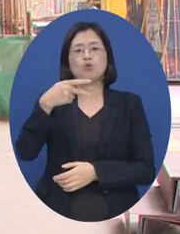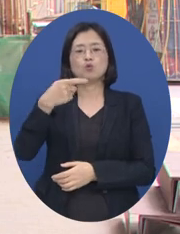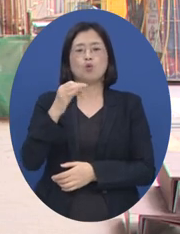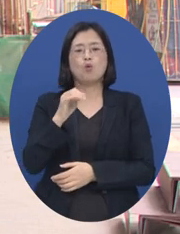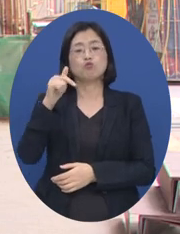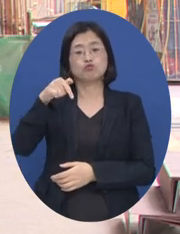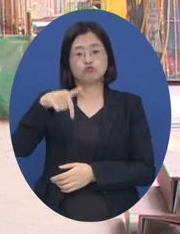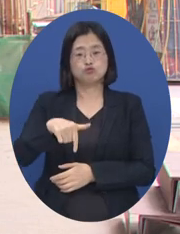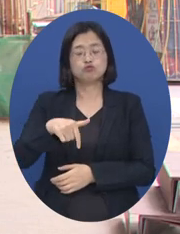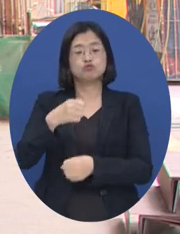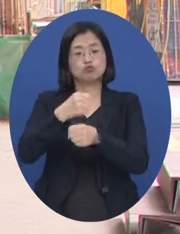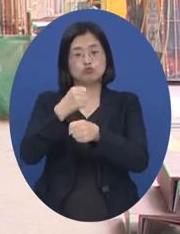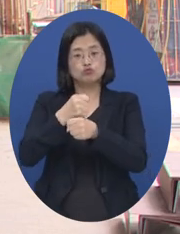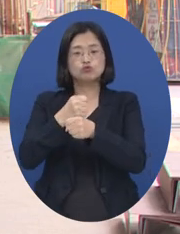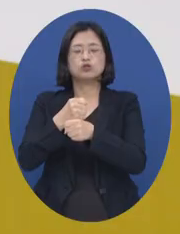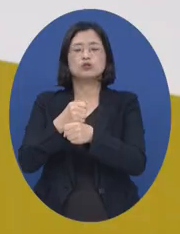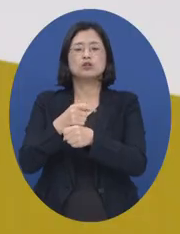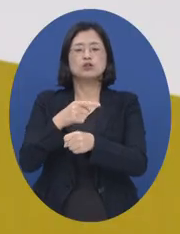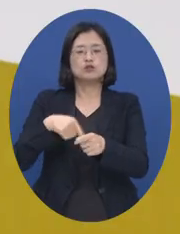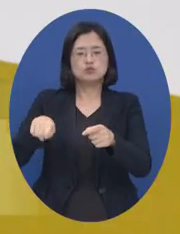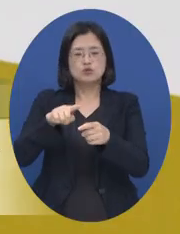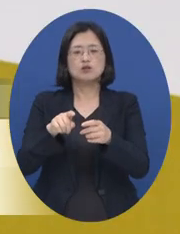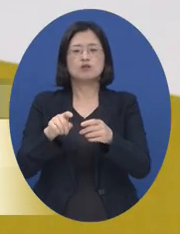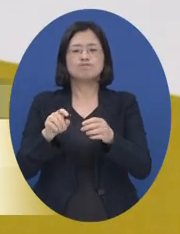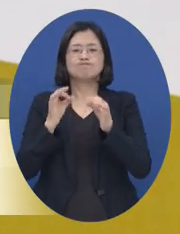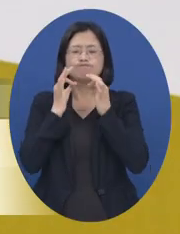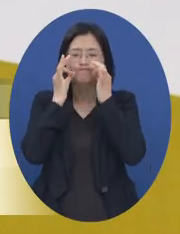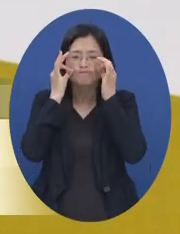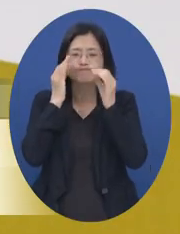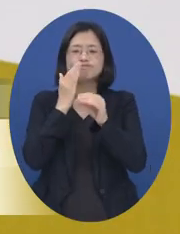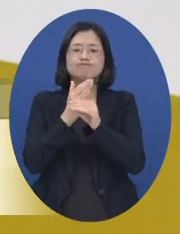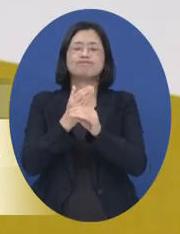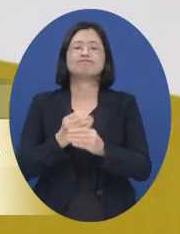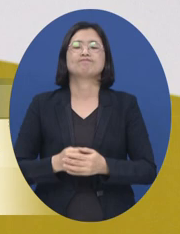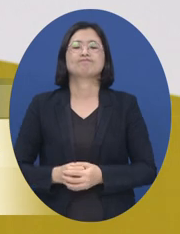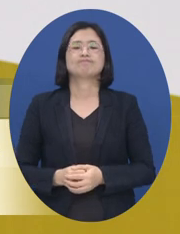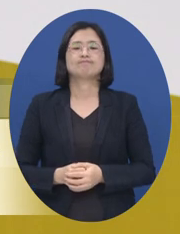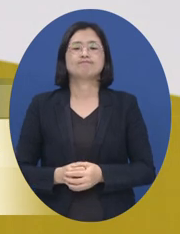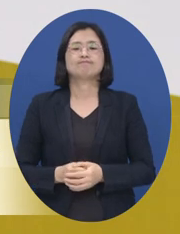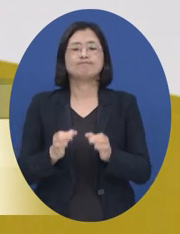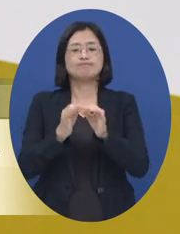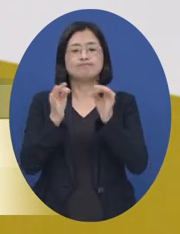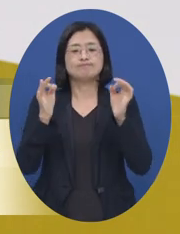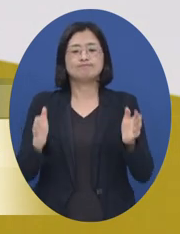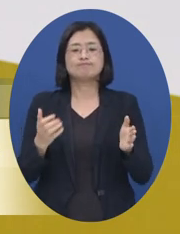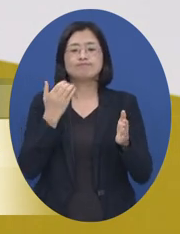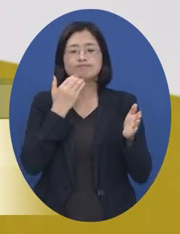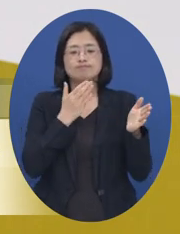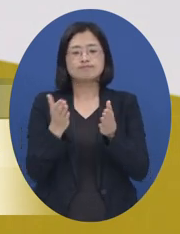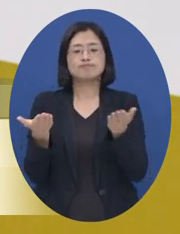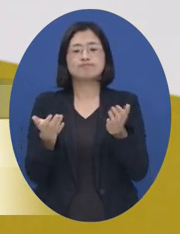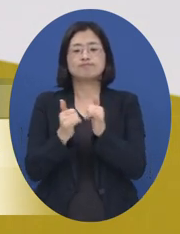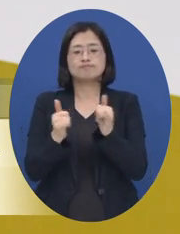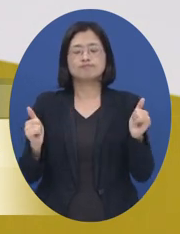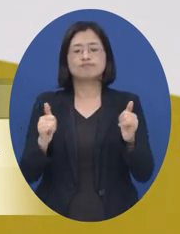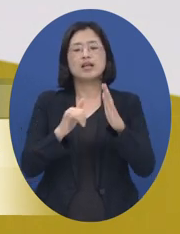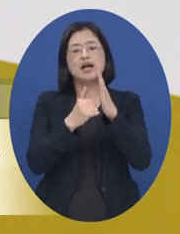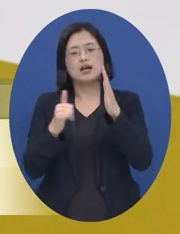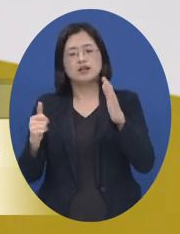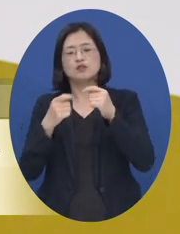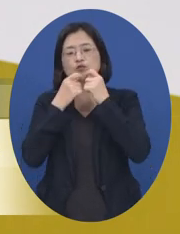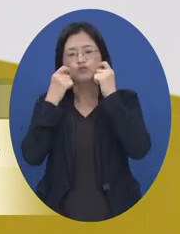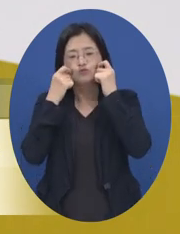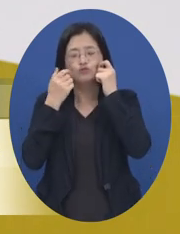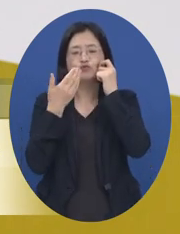만들기 위해 앞장 섰습니다 그건 경기도 론 노동자가 소중한 가족들에게 웃음을